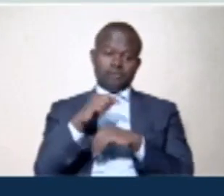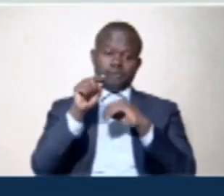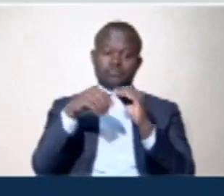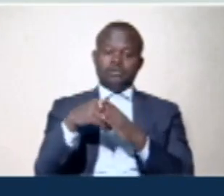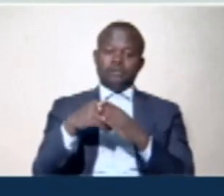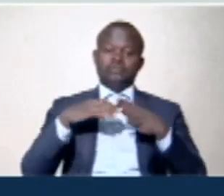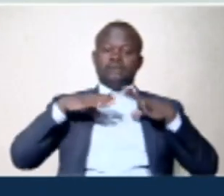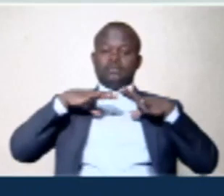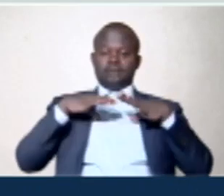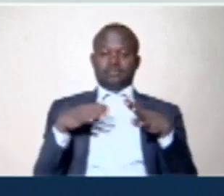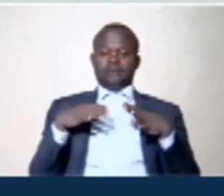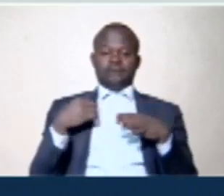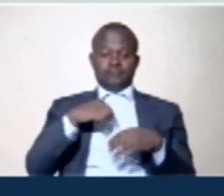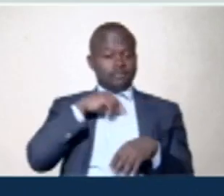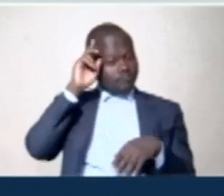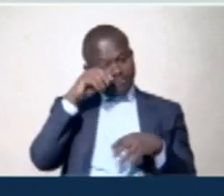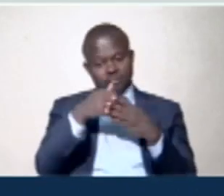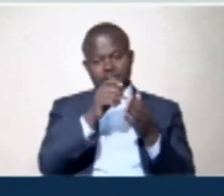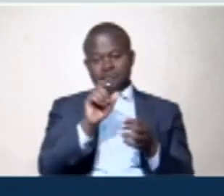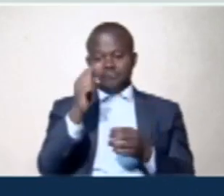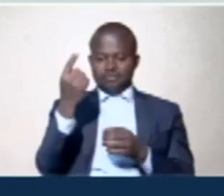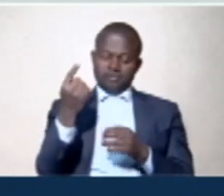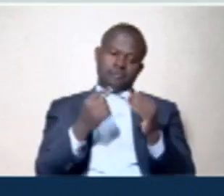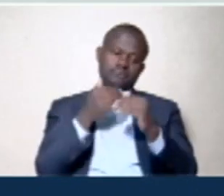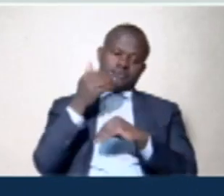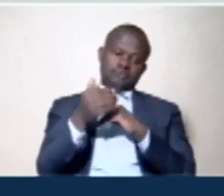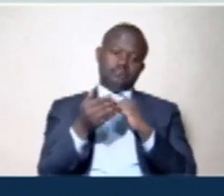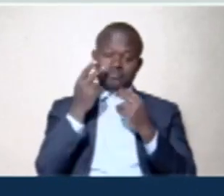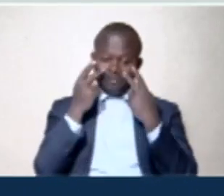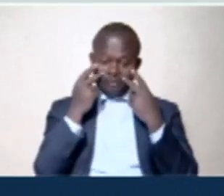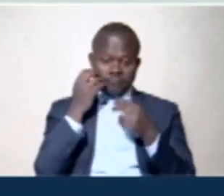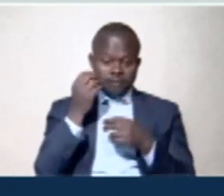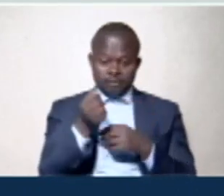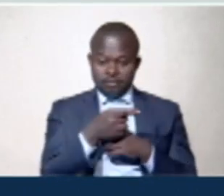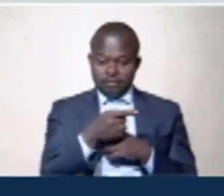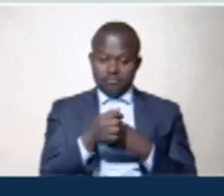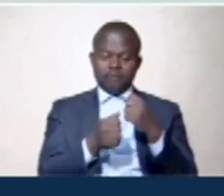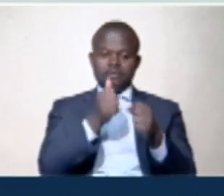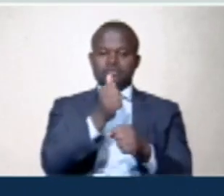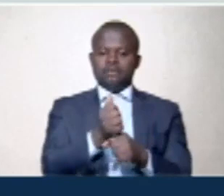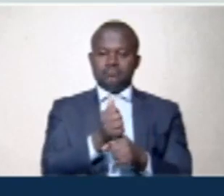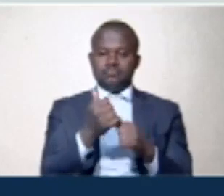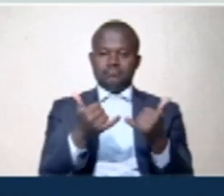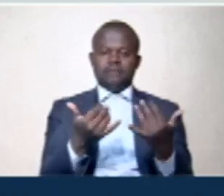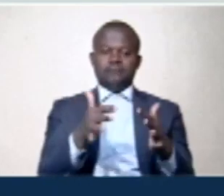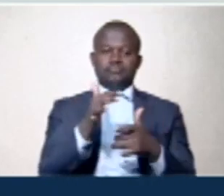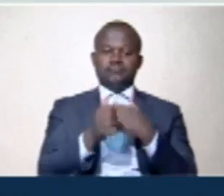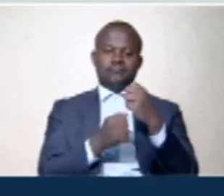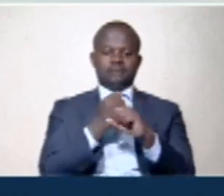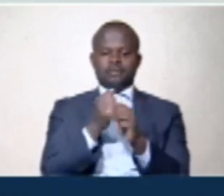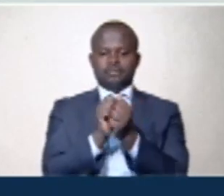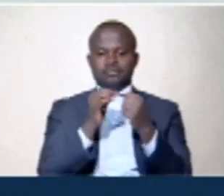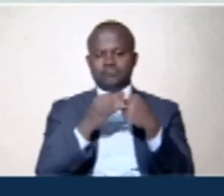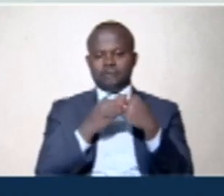mu biruhuko nibwira ko nzahamara nk'icyumweru, nyuma mbona bibaye ukwezi, umwaka, none imyaka ibaye